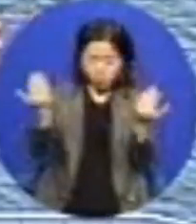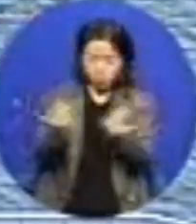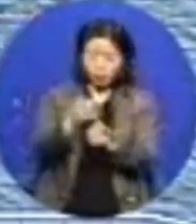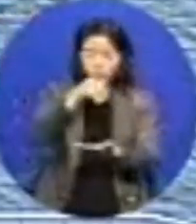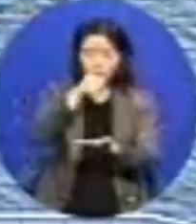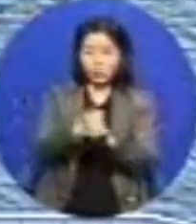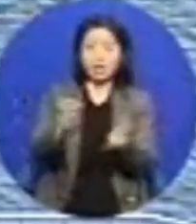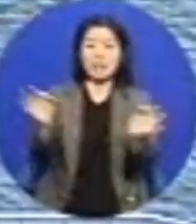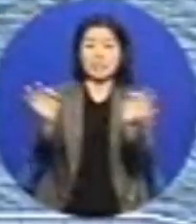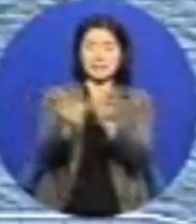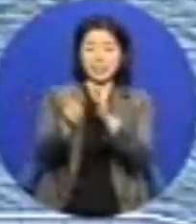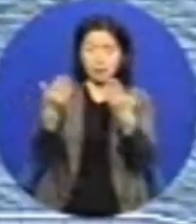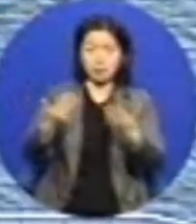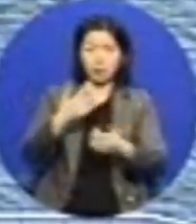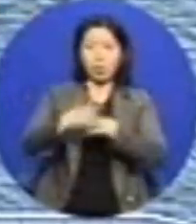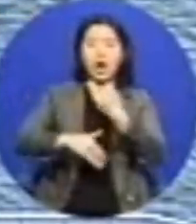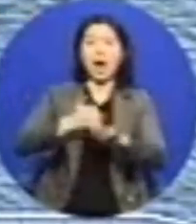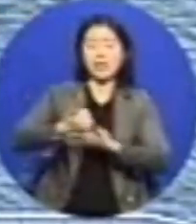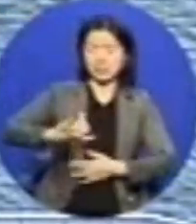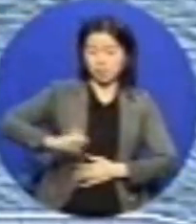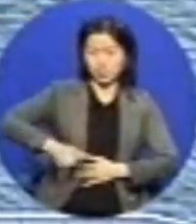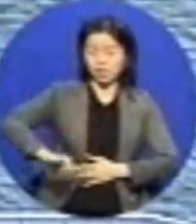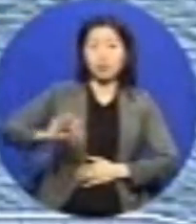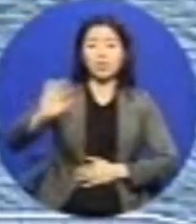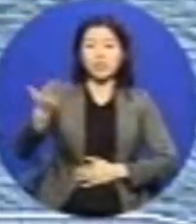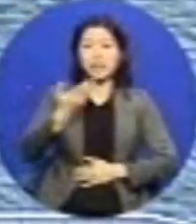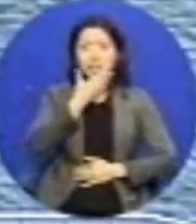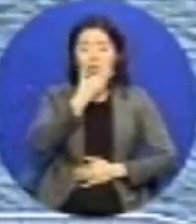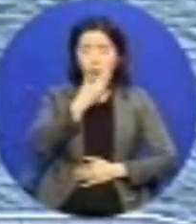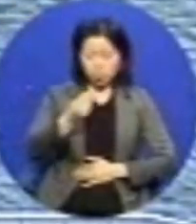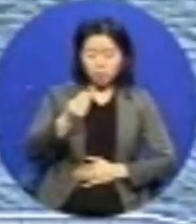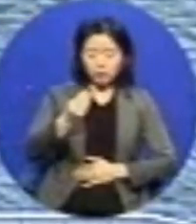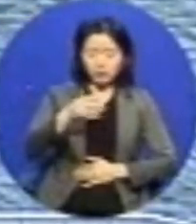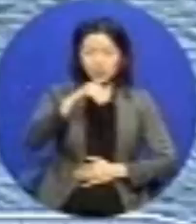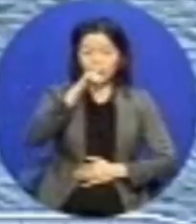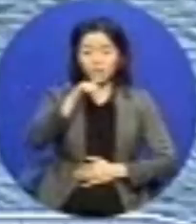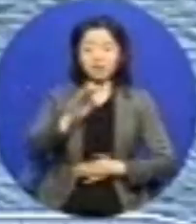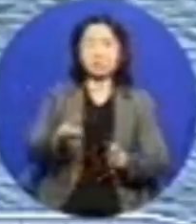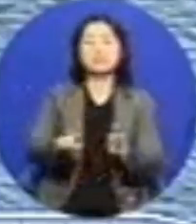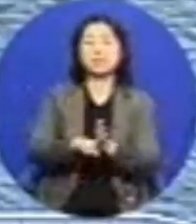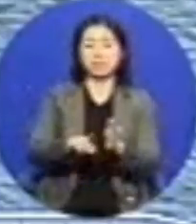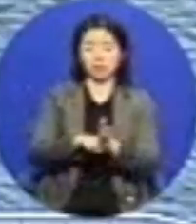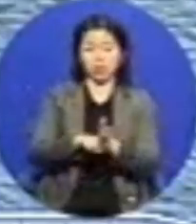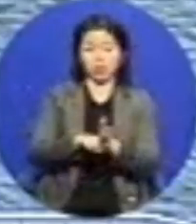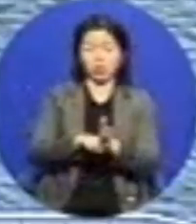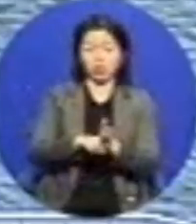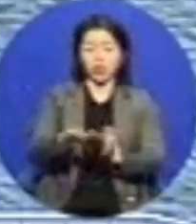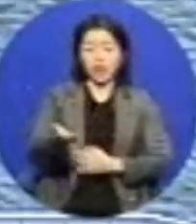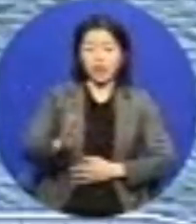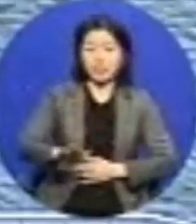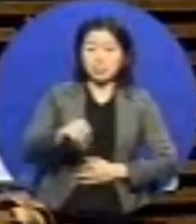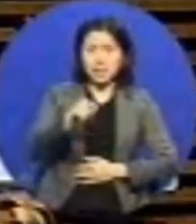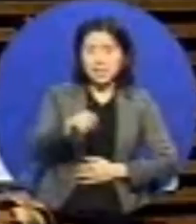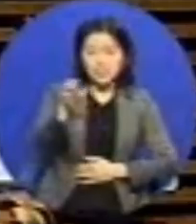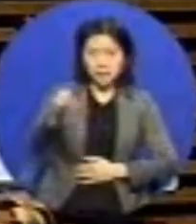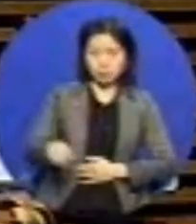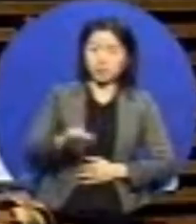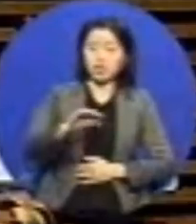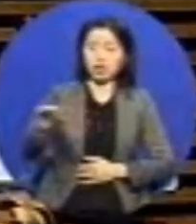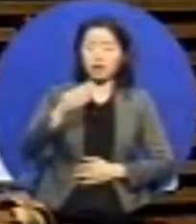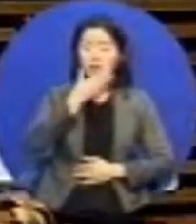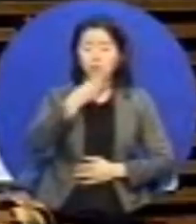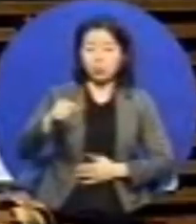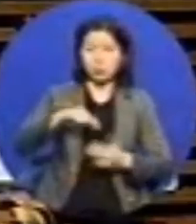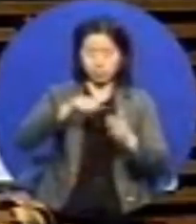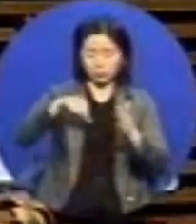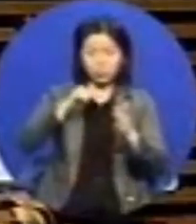하나님의 자녀가 되는 축복이 있다는 사실을 믿는 것입니다 그러나 이 십자가의 복음의 는 예수